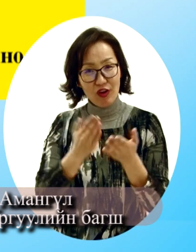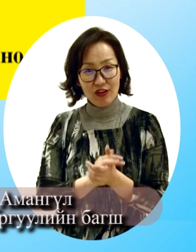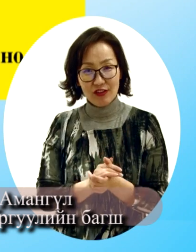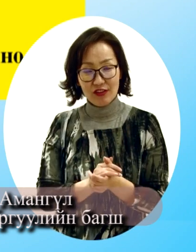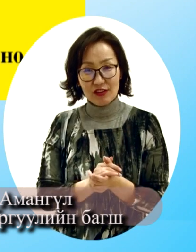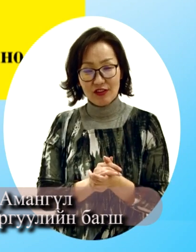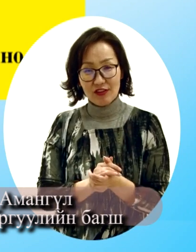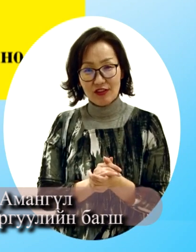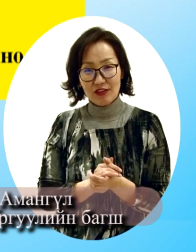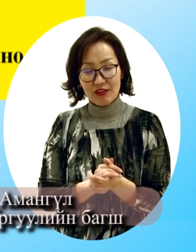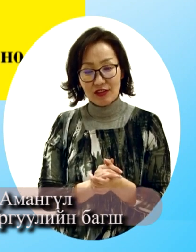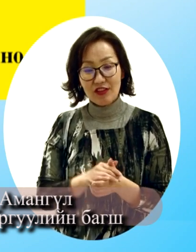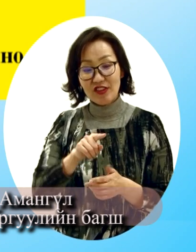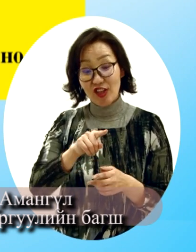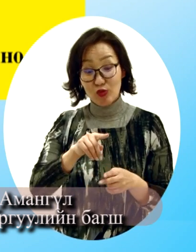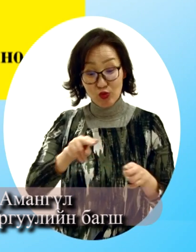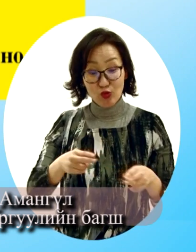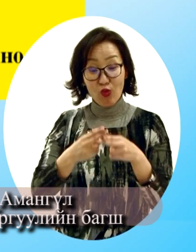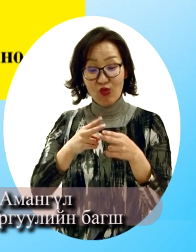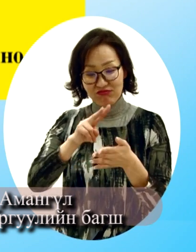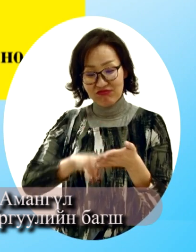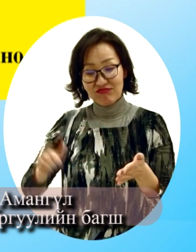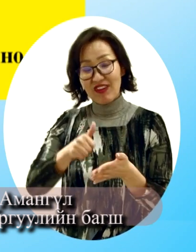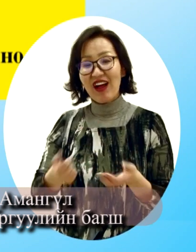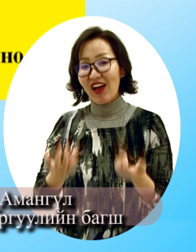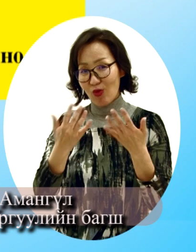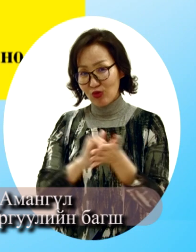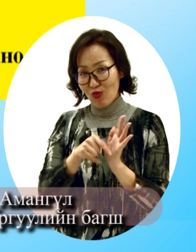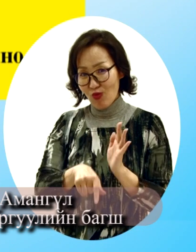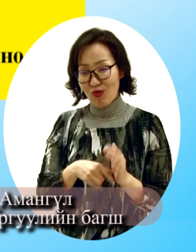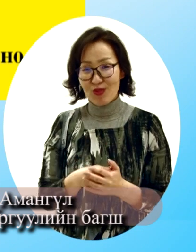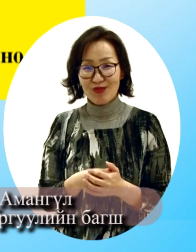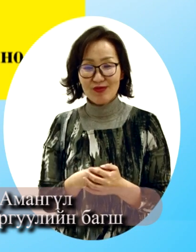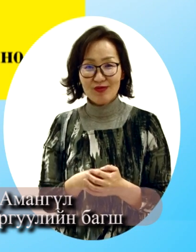эсептейик. Алган упайыбызды 4% менен көбөйтөбүз.